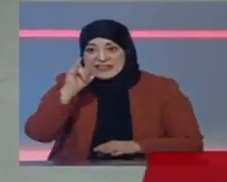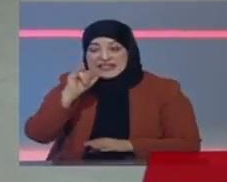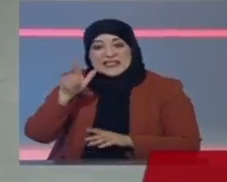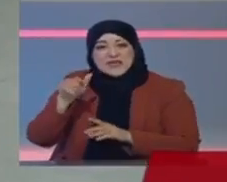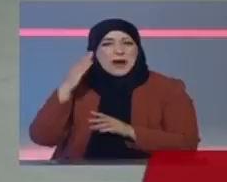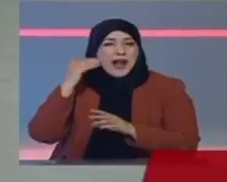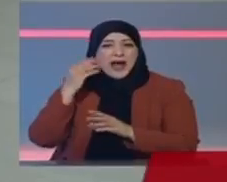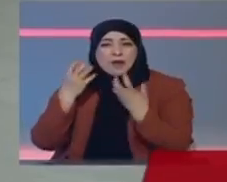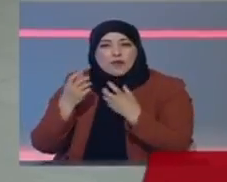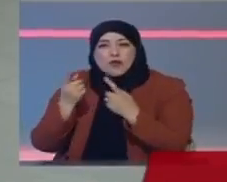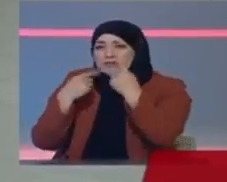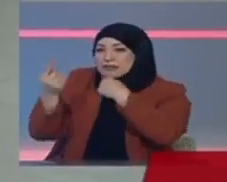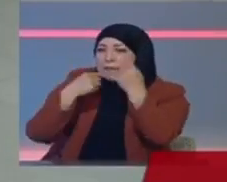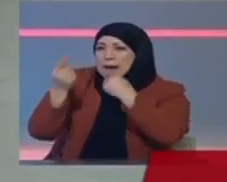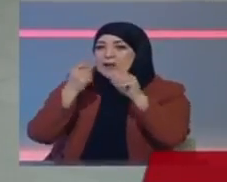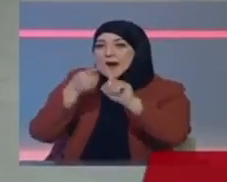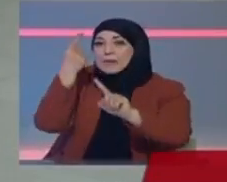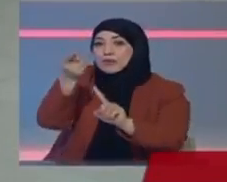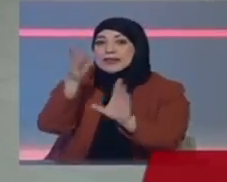الخسائر نفسي النفسيه